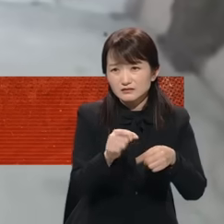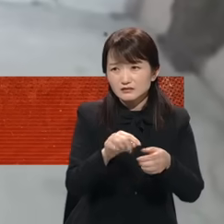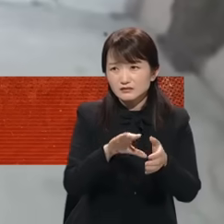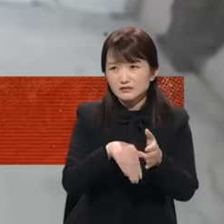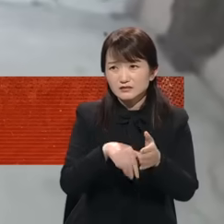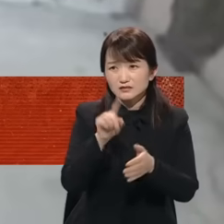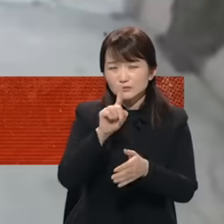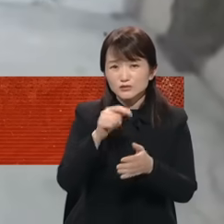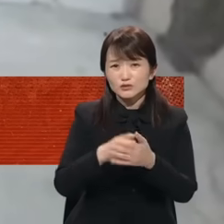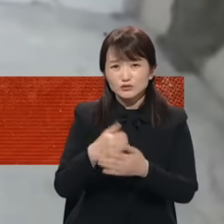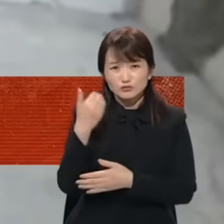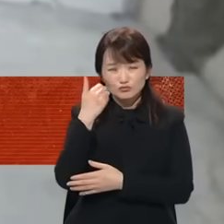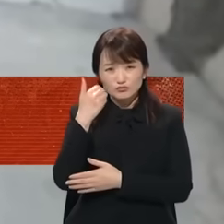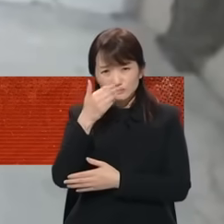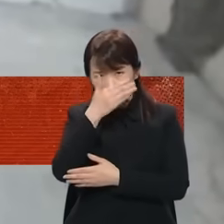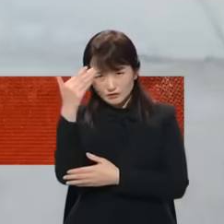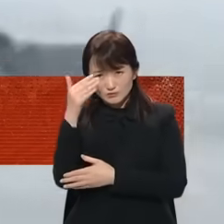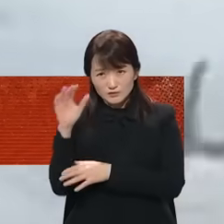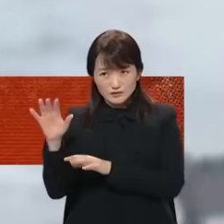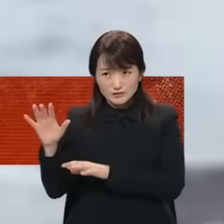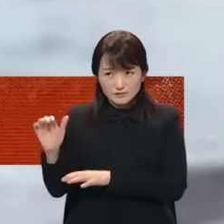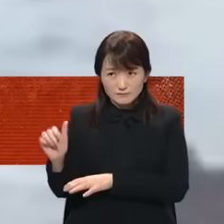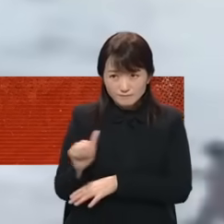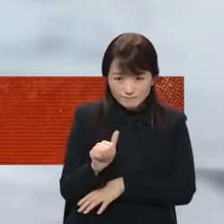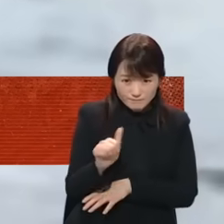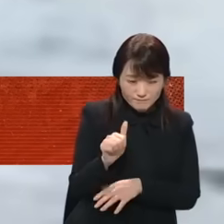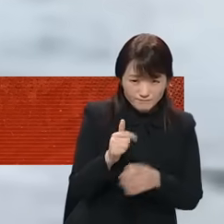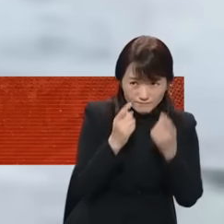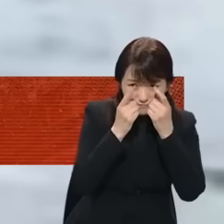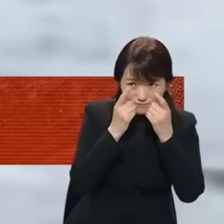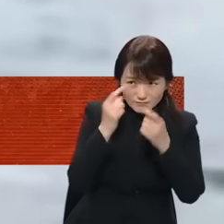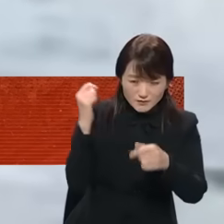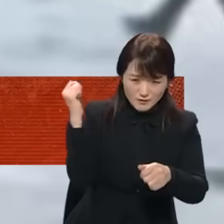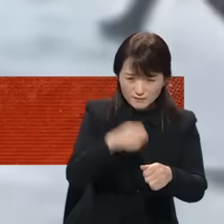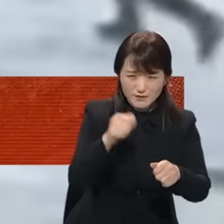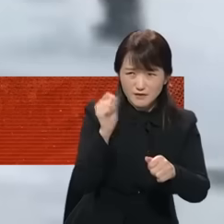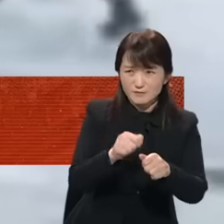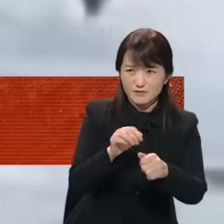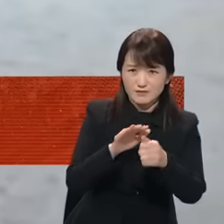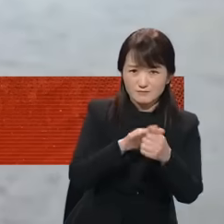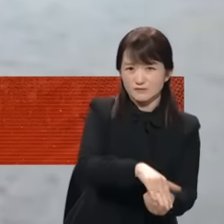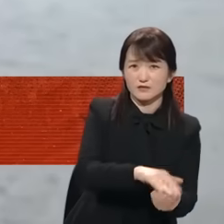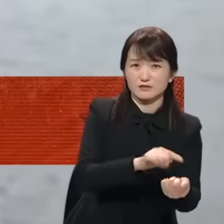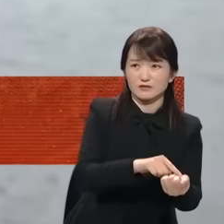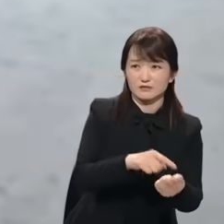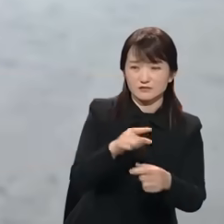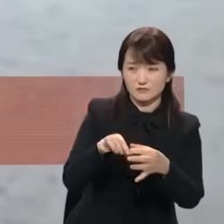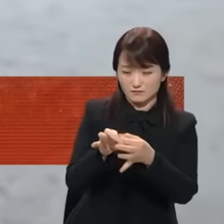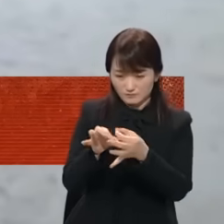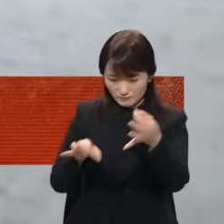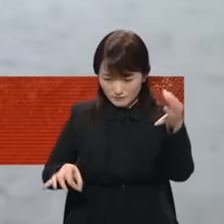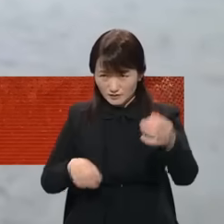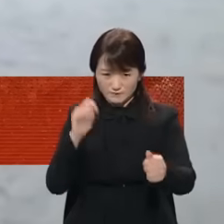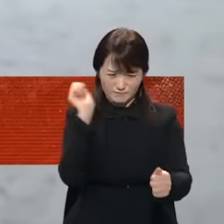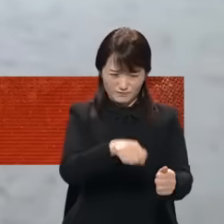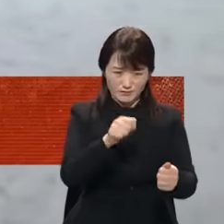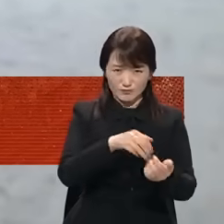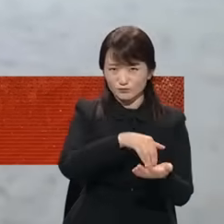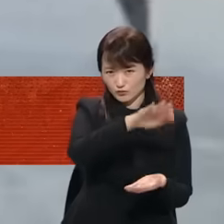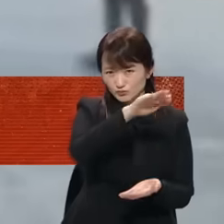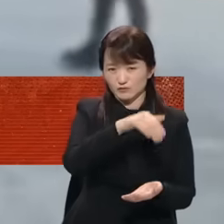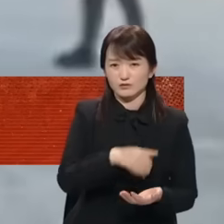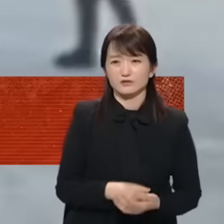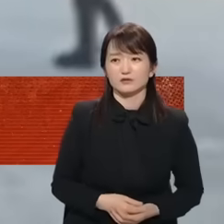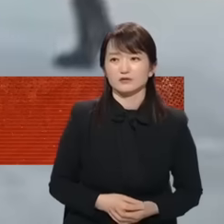다행히 때마침 젊은 청년들이 달려와서이 메지를 단숨에 제압을 했습니다 막대기를 휘둘러서 저 멀리 내 조기까지